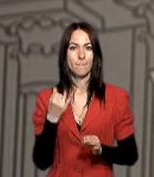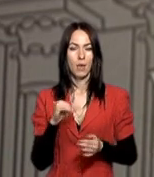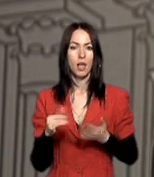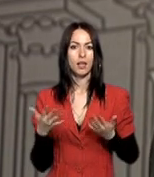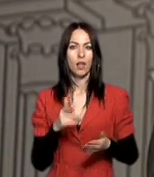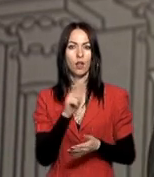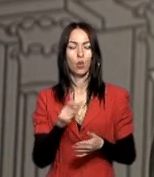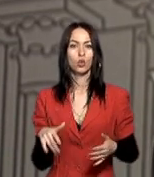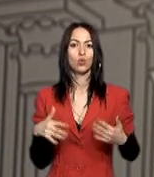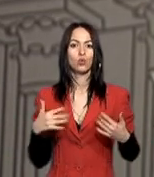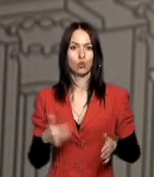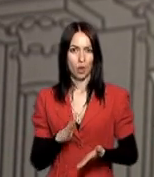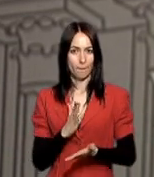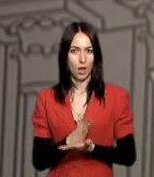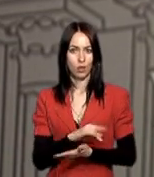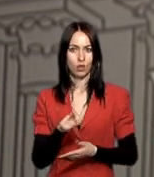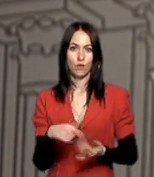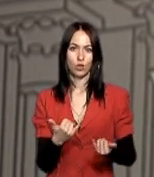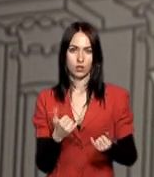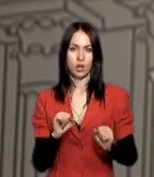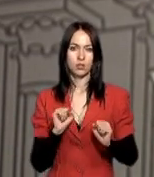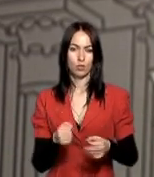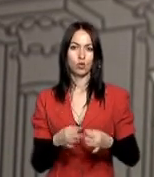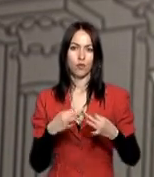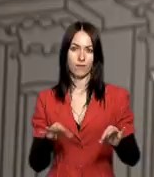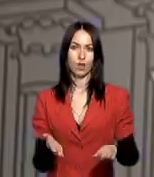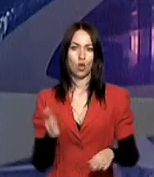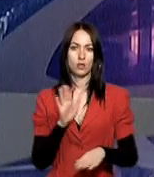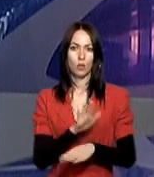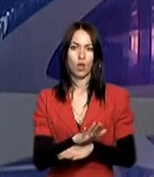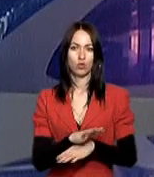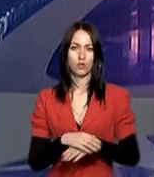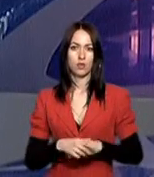вже мають, і вони зараз можуть ними вільно розпоряджуватись.